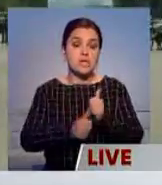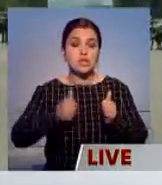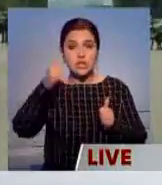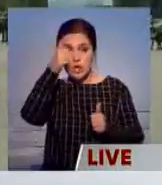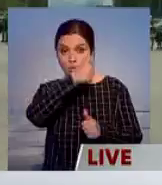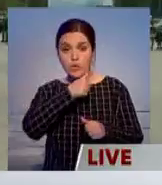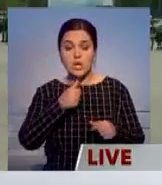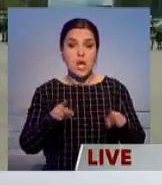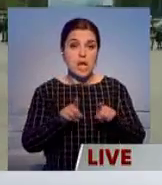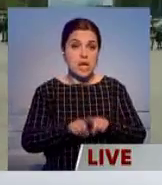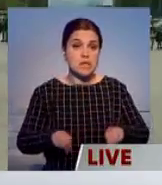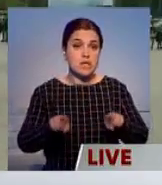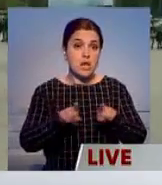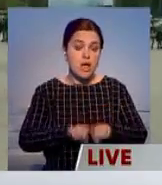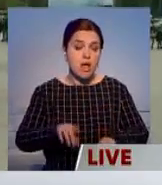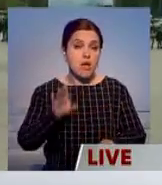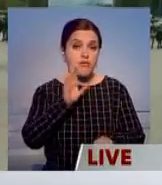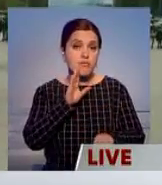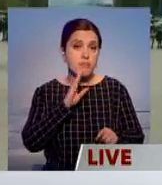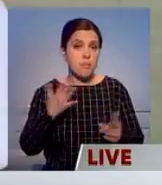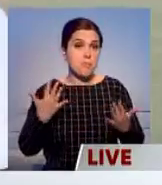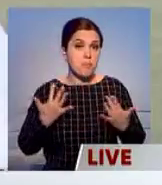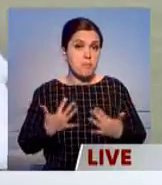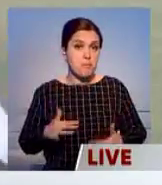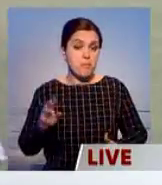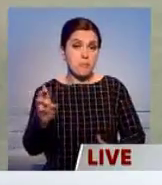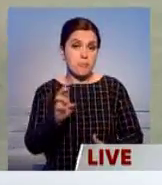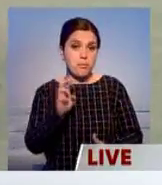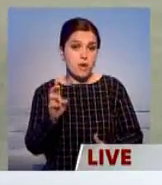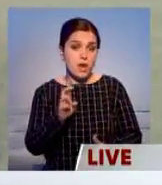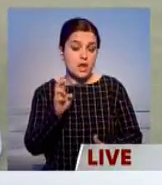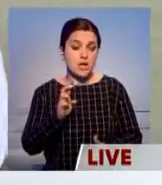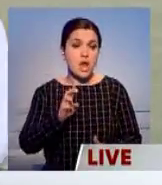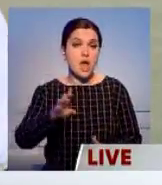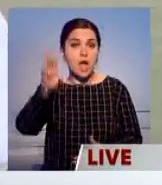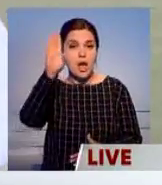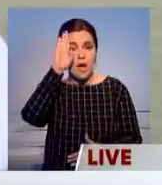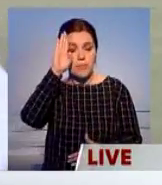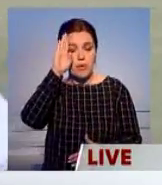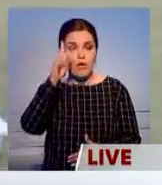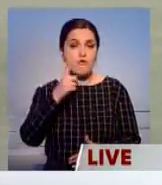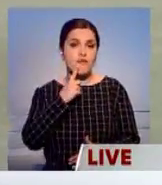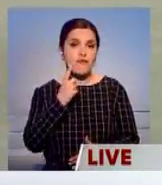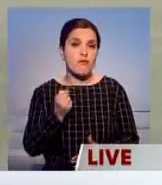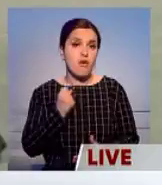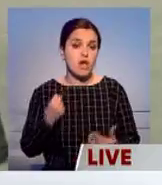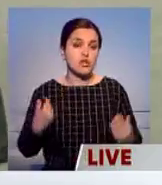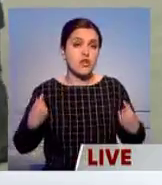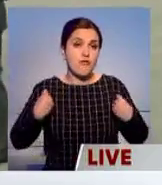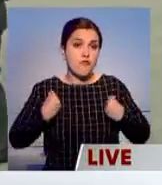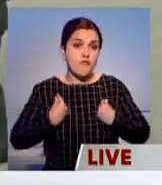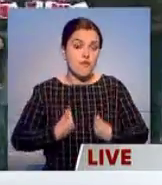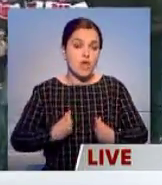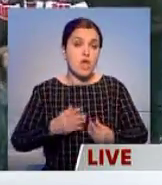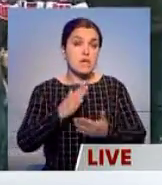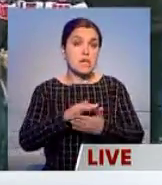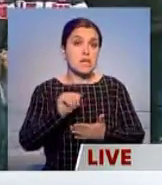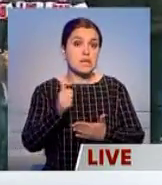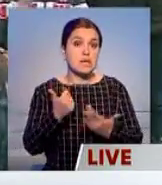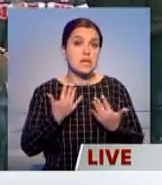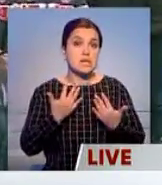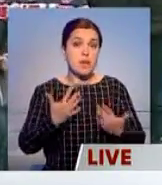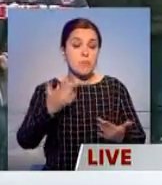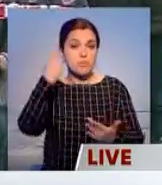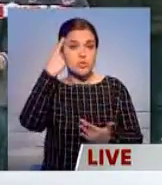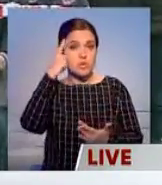Дамы должны быть в традиционных белых платьях, а кавалеры в парадной военной форме или в черных фраках. Но самое главное требование – это, конечно же,